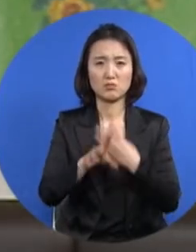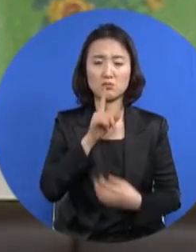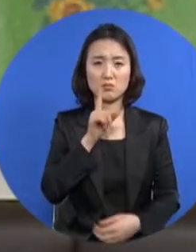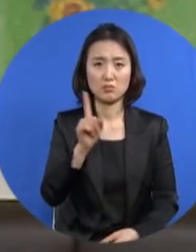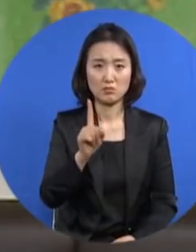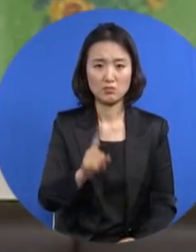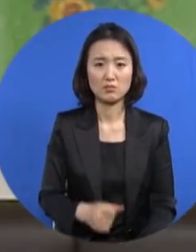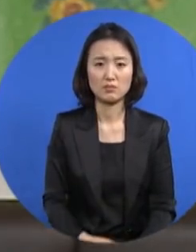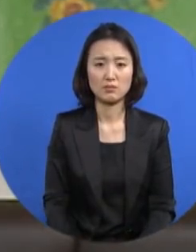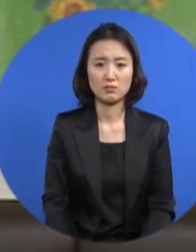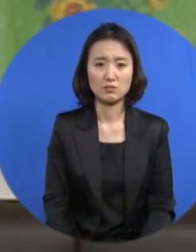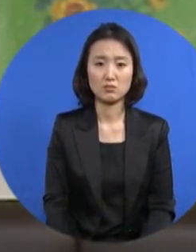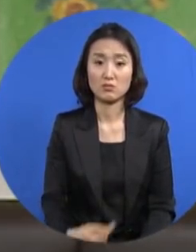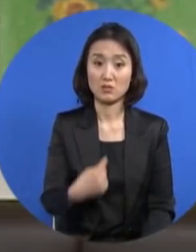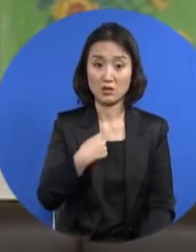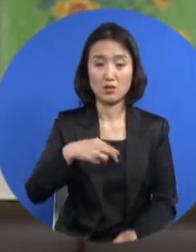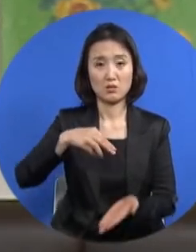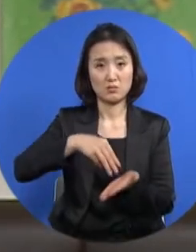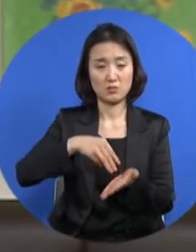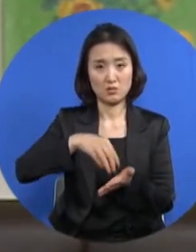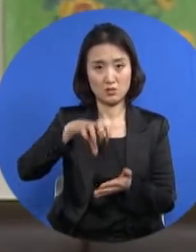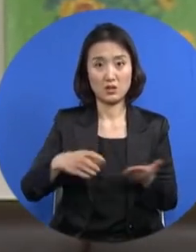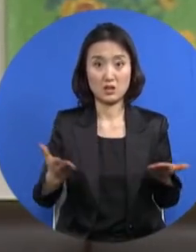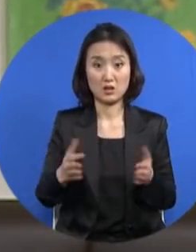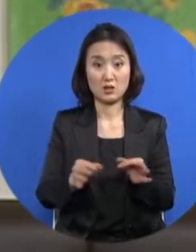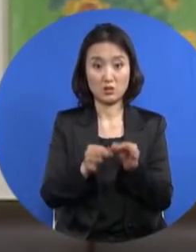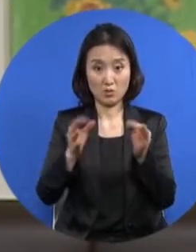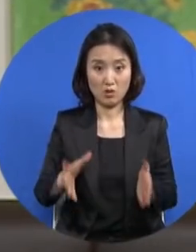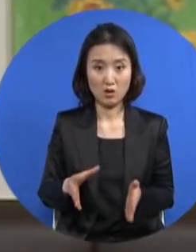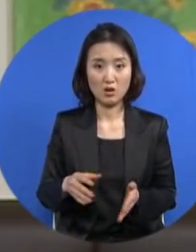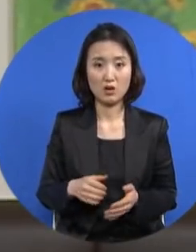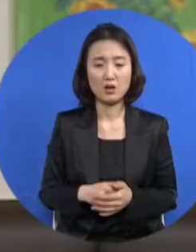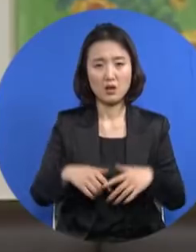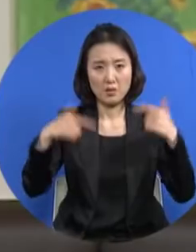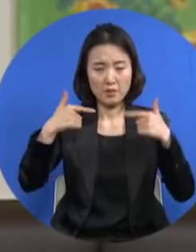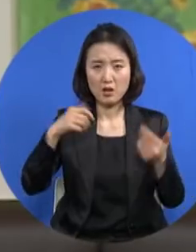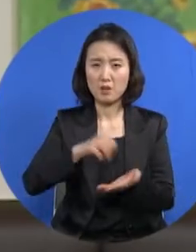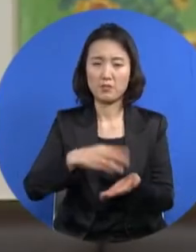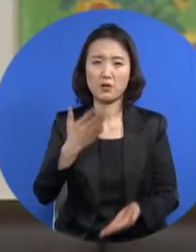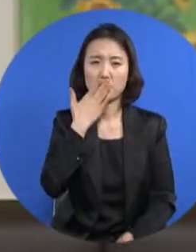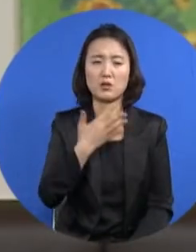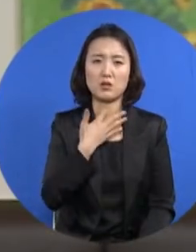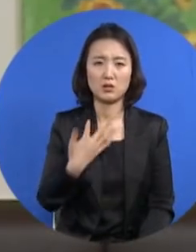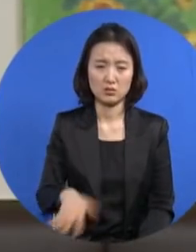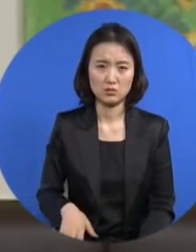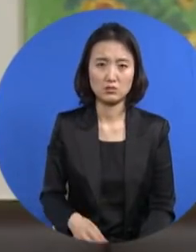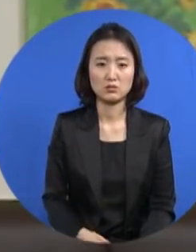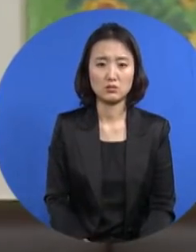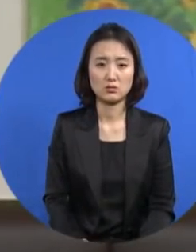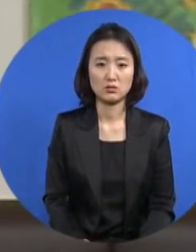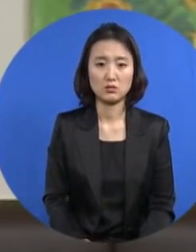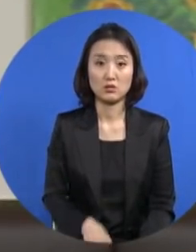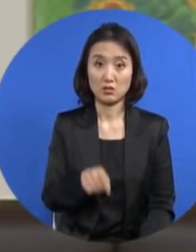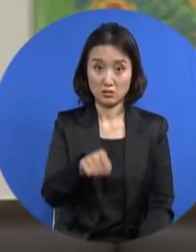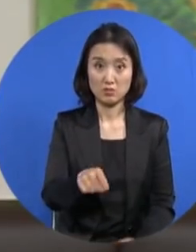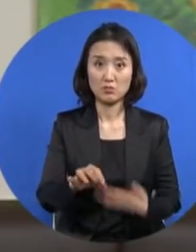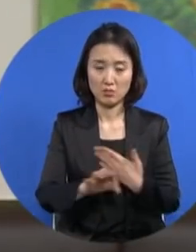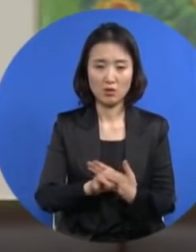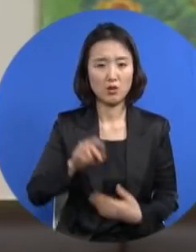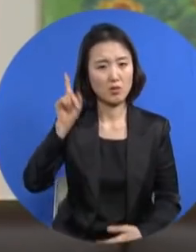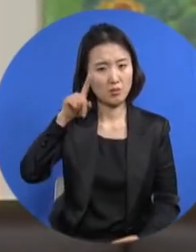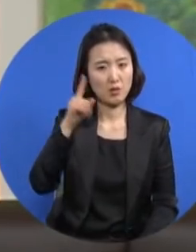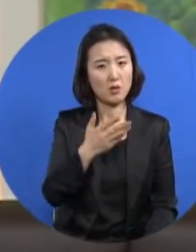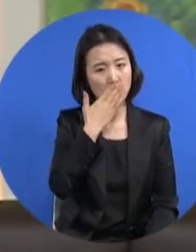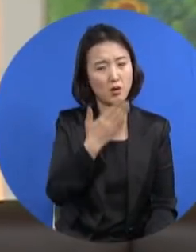이랬어요. 나는 맥도날드에서 일하면서 맥도날드 햄버거를 매일 먹진 않았다는 거예요. 근데 이거 같으면 매일